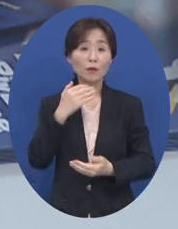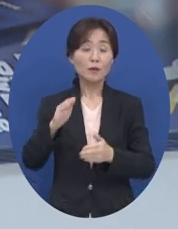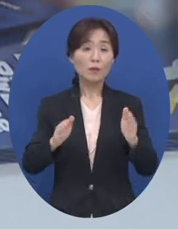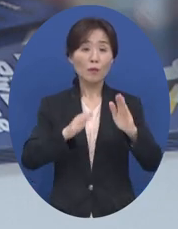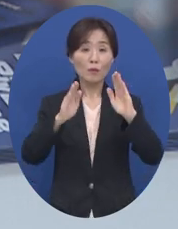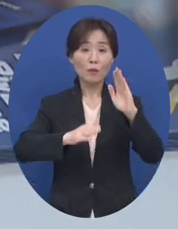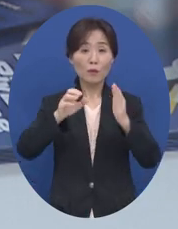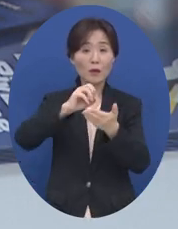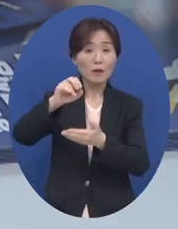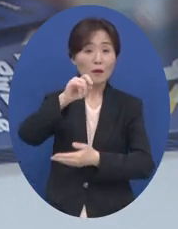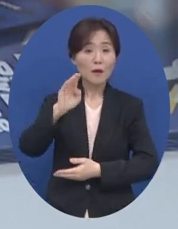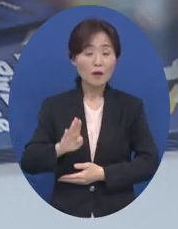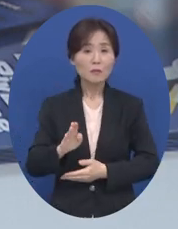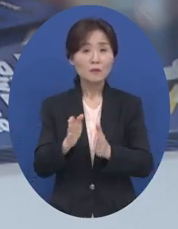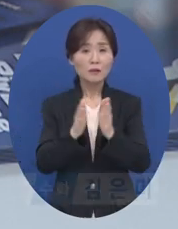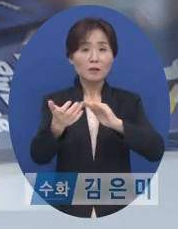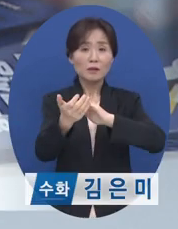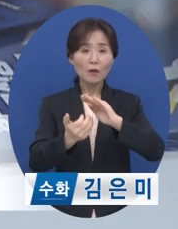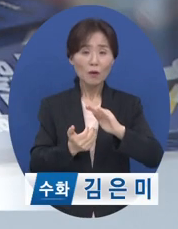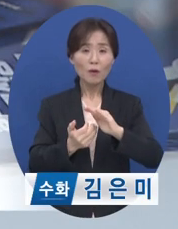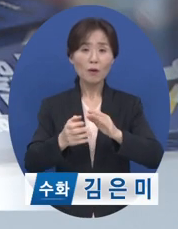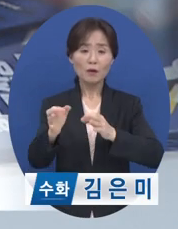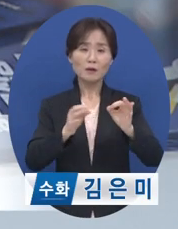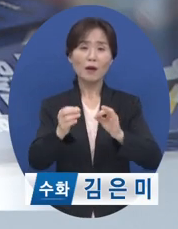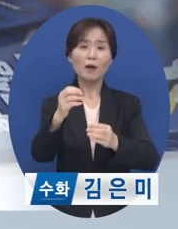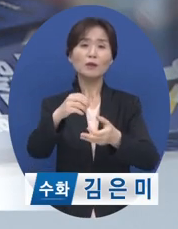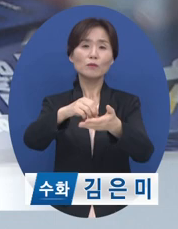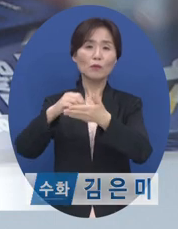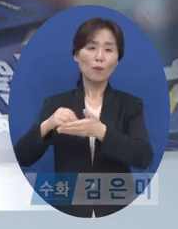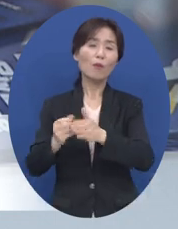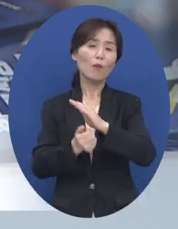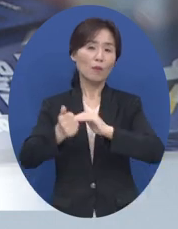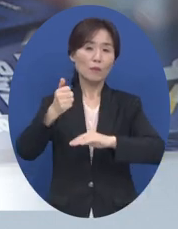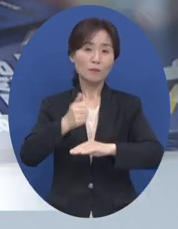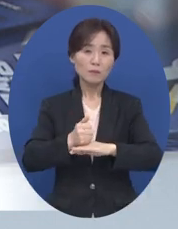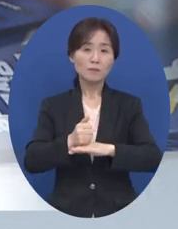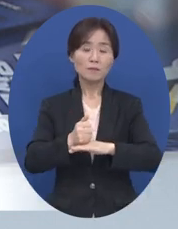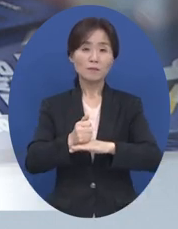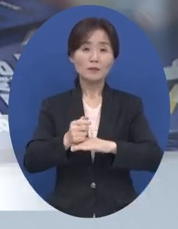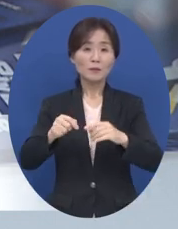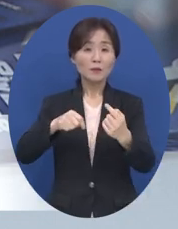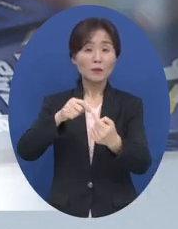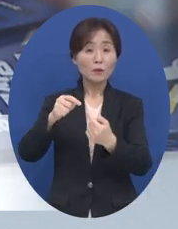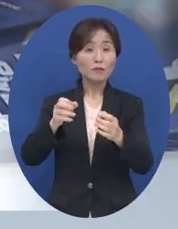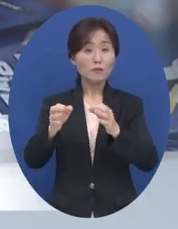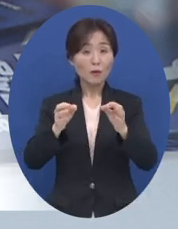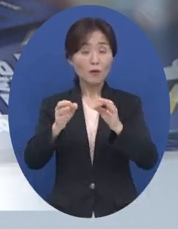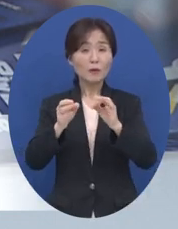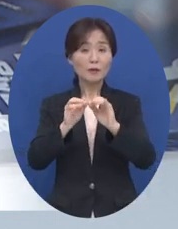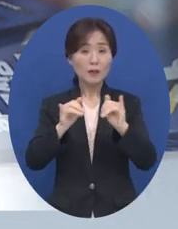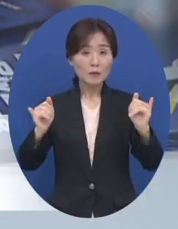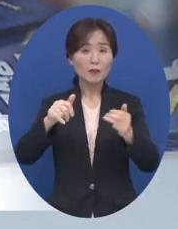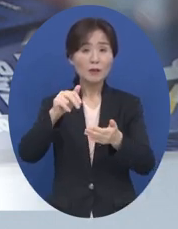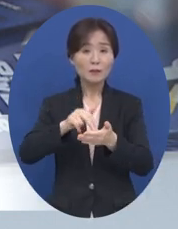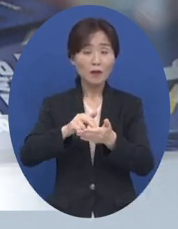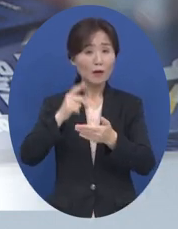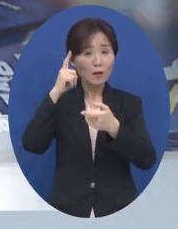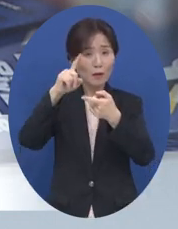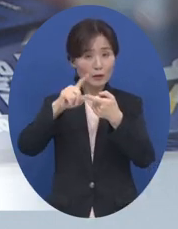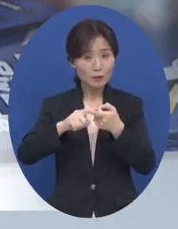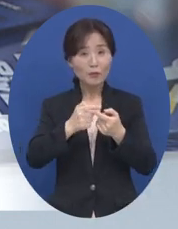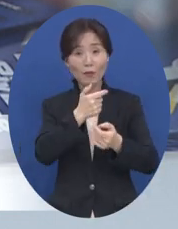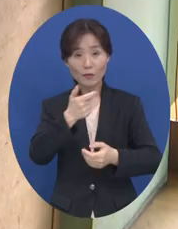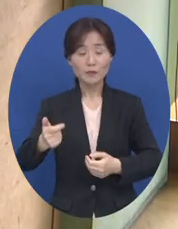경기도의 공공배달앱 시작도 전에 가맹점 등록은 성공적입니다. 업주들 반응이 뜨겁습니다. 최지영 기자가 현장